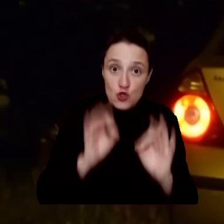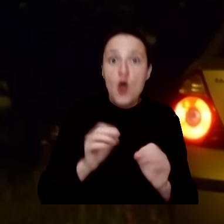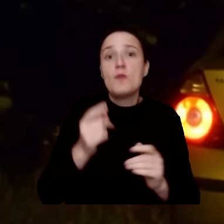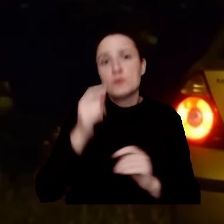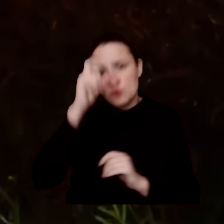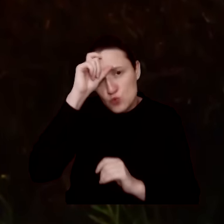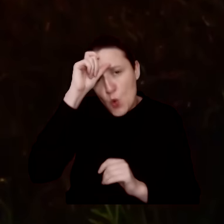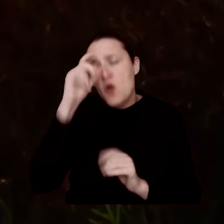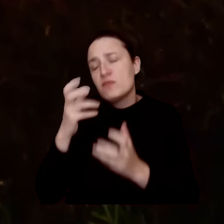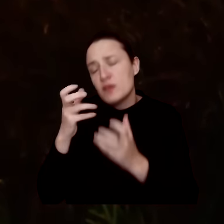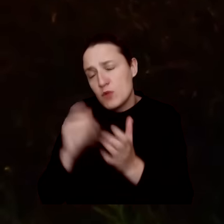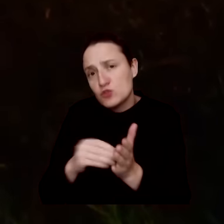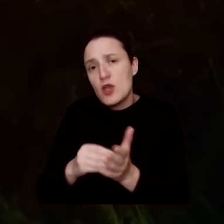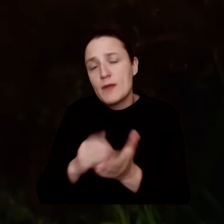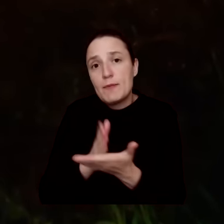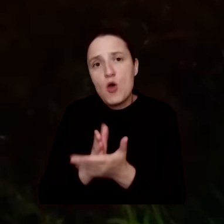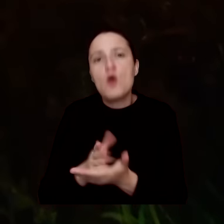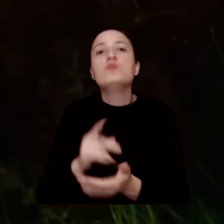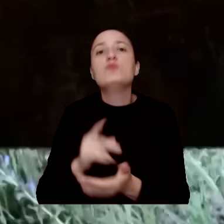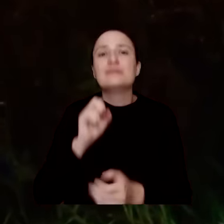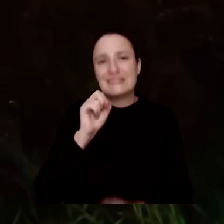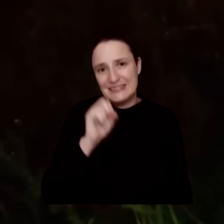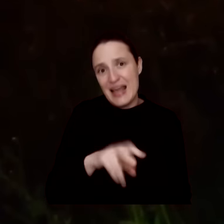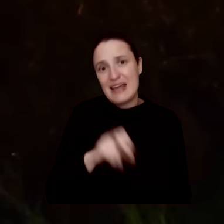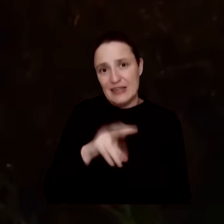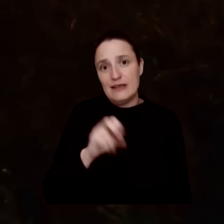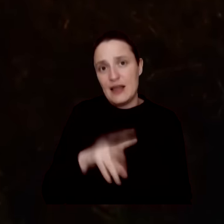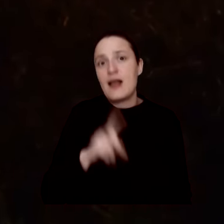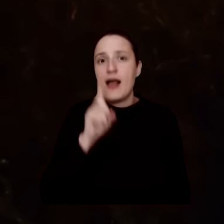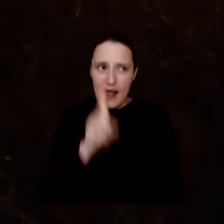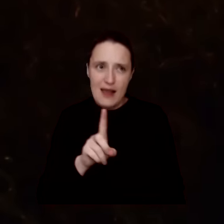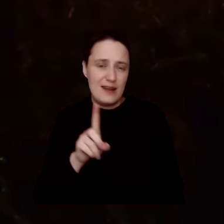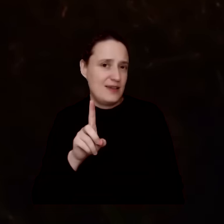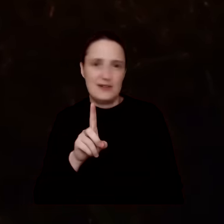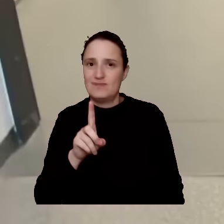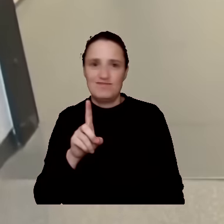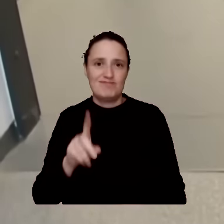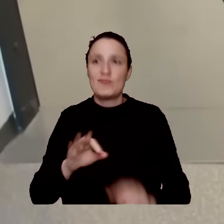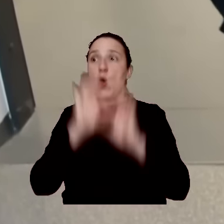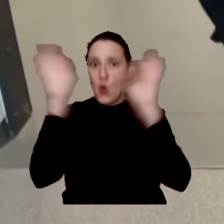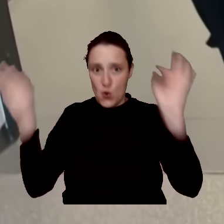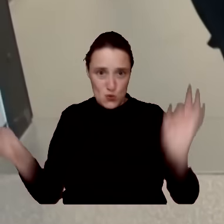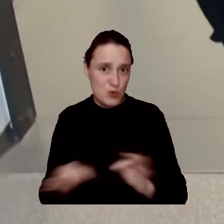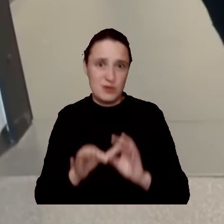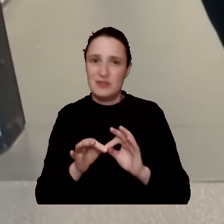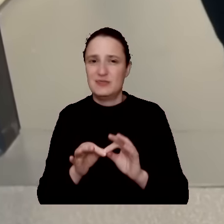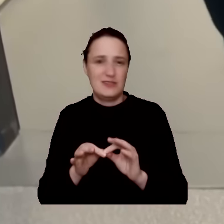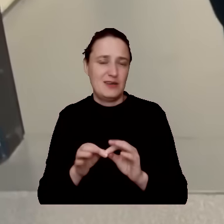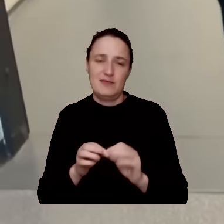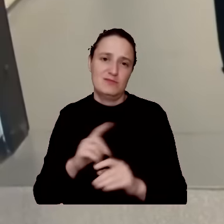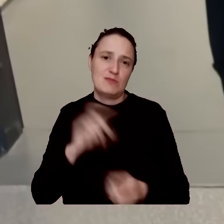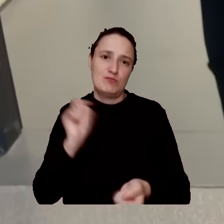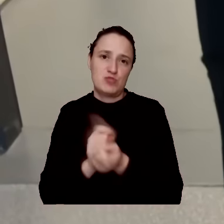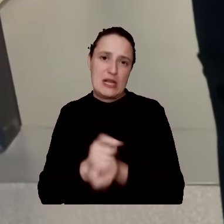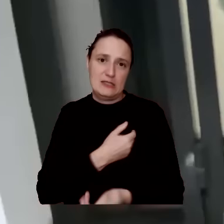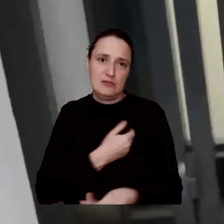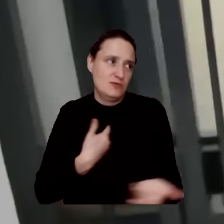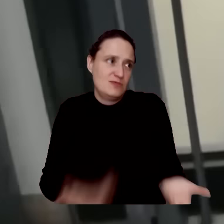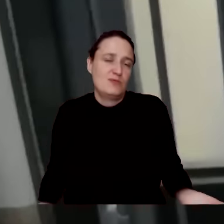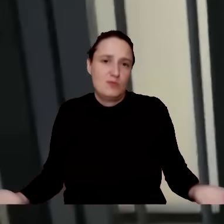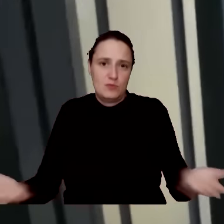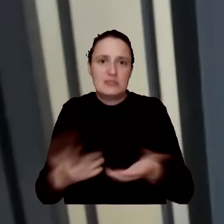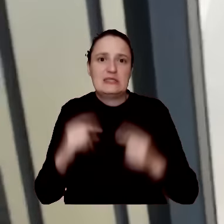wybrukowane. Wcale właśnie takie zachowanie, które niejako by świadczyło właśnie o